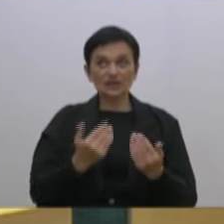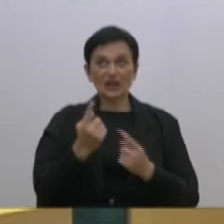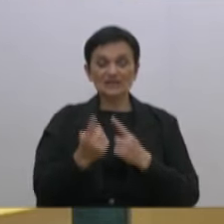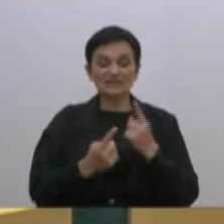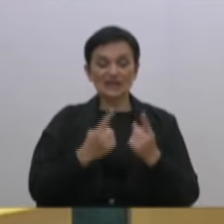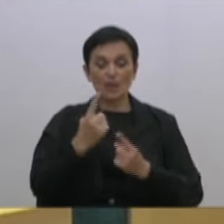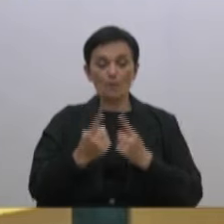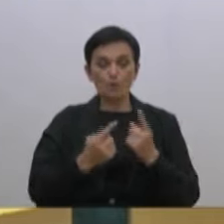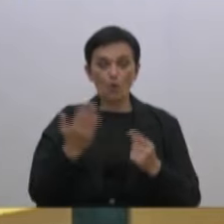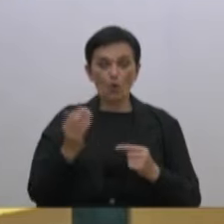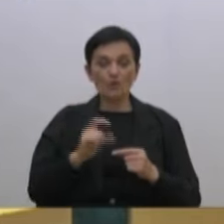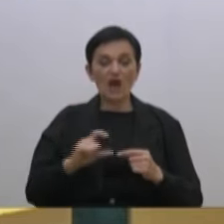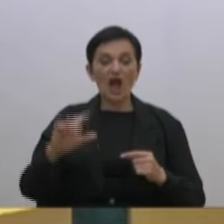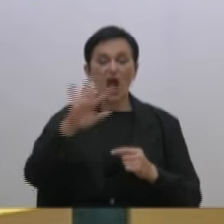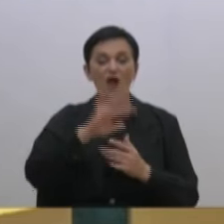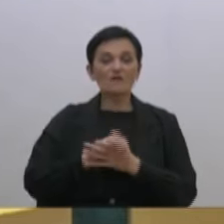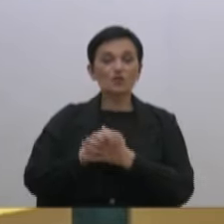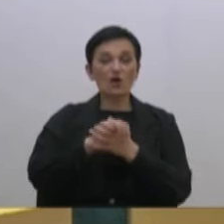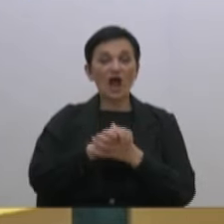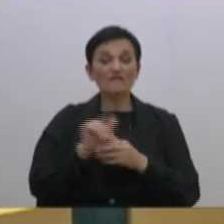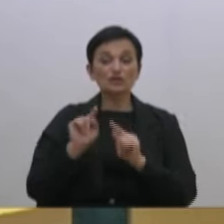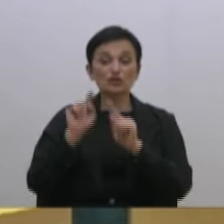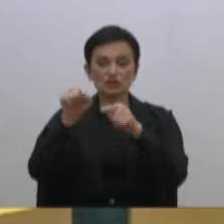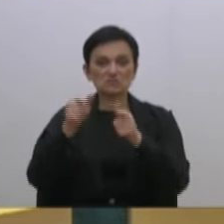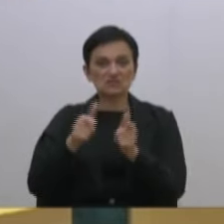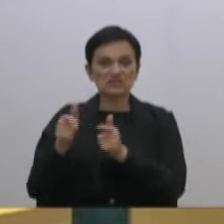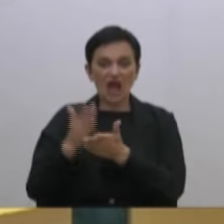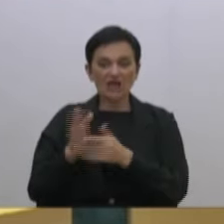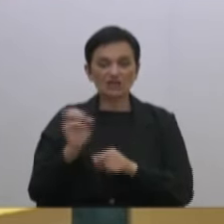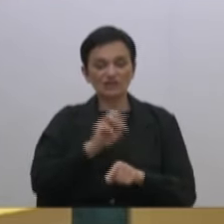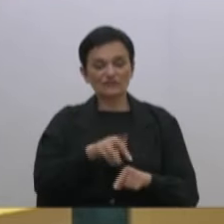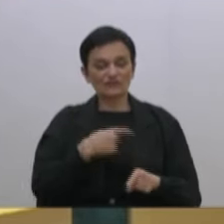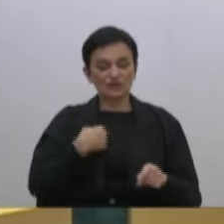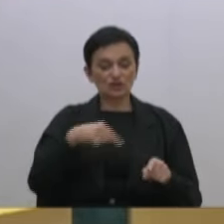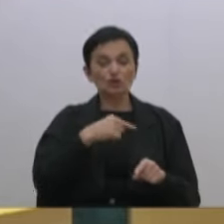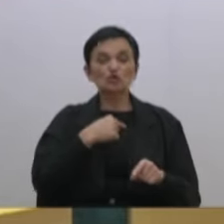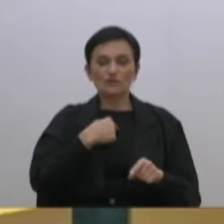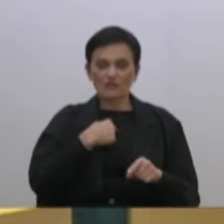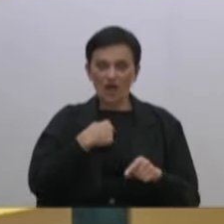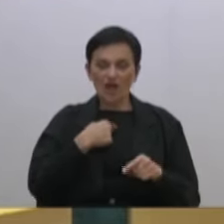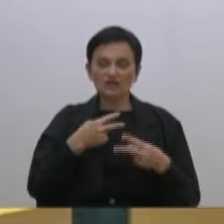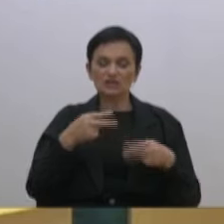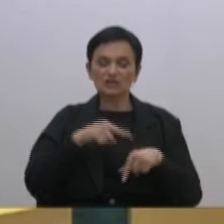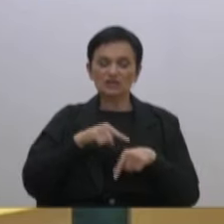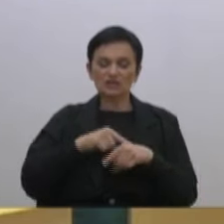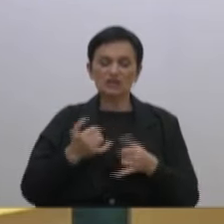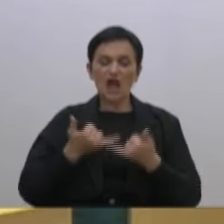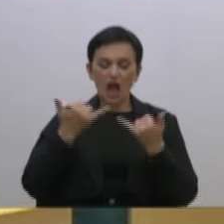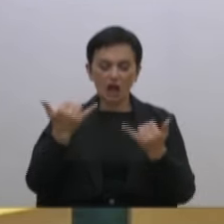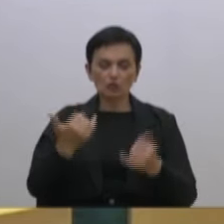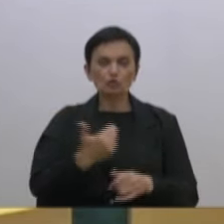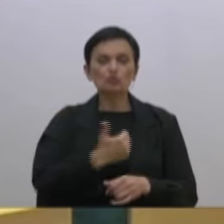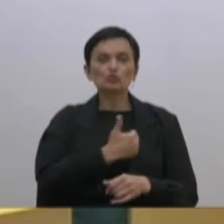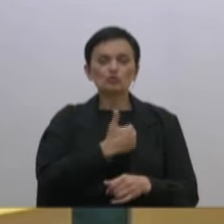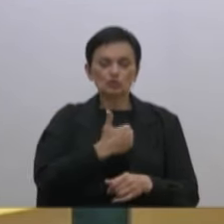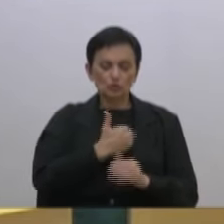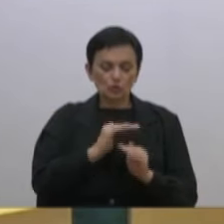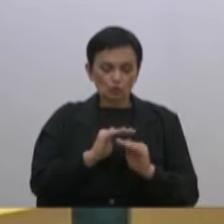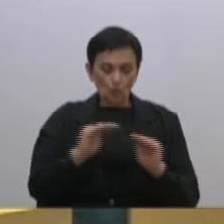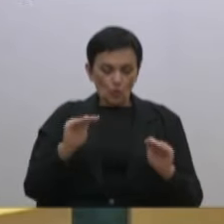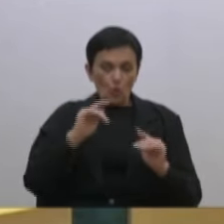რეფორმებით ევროკავშირისთვის უფრო მზად არის. ჩვენი თანაგზნობა და მშვიდობის სურვილი უკრაინას და უკრაინელ